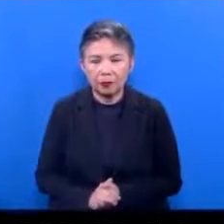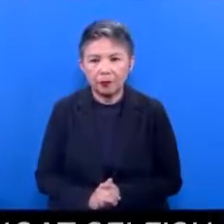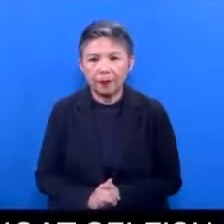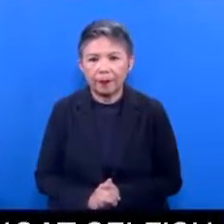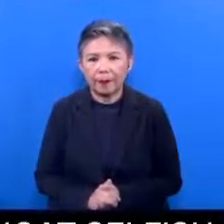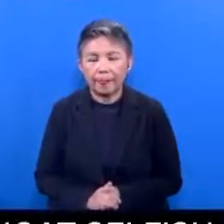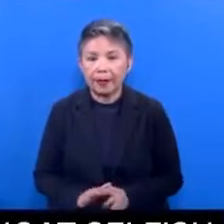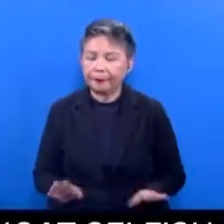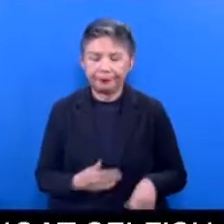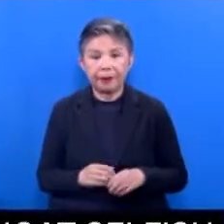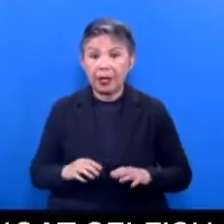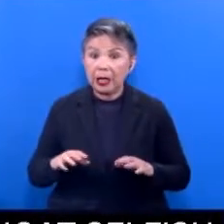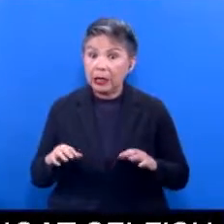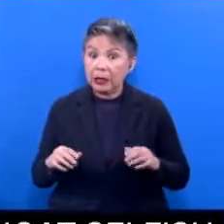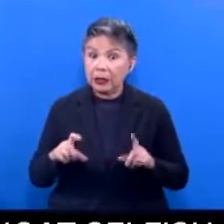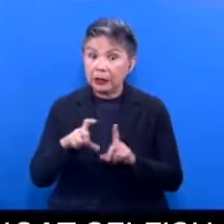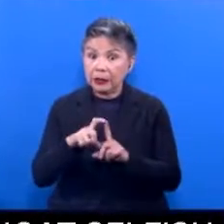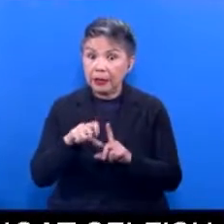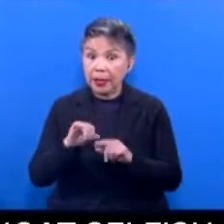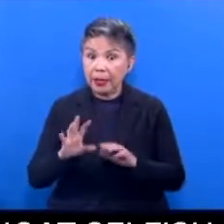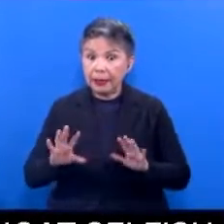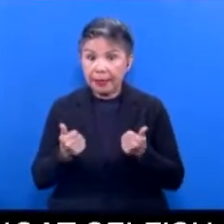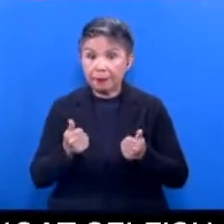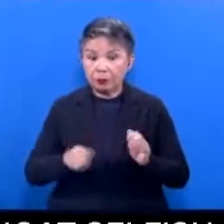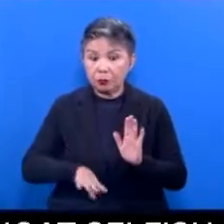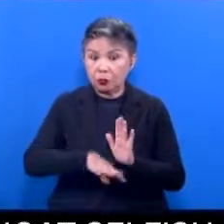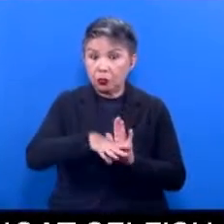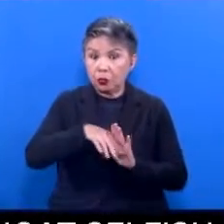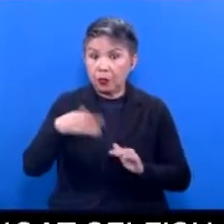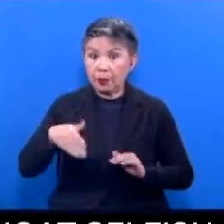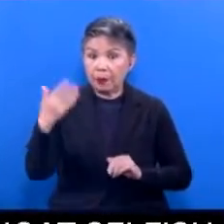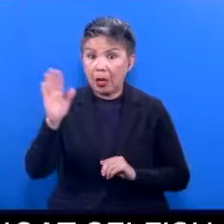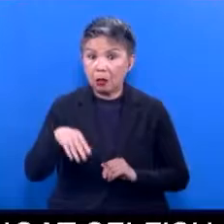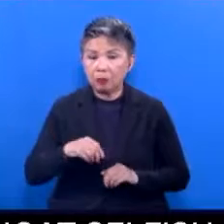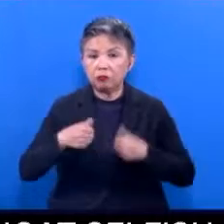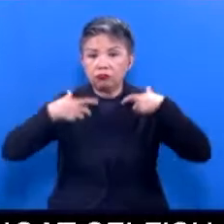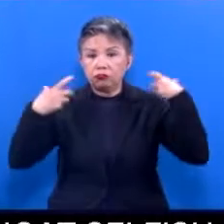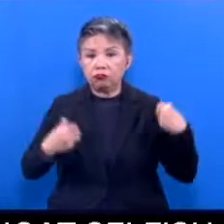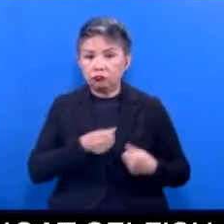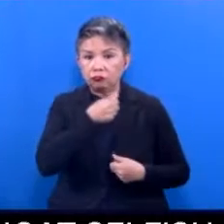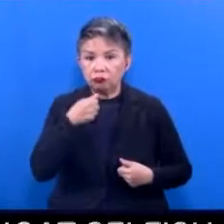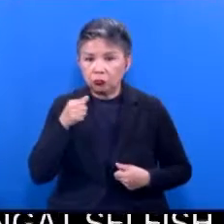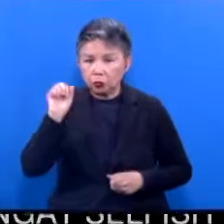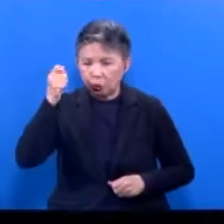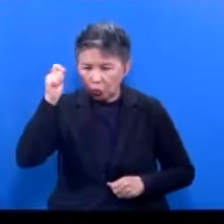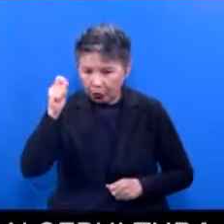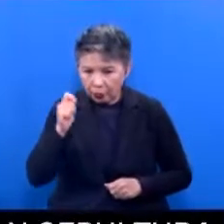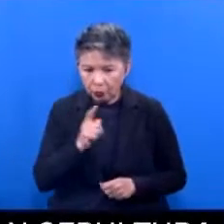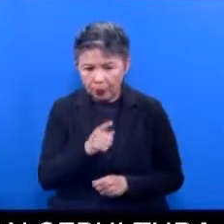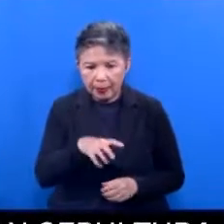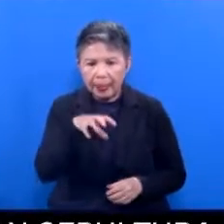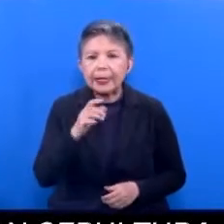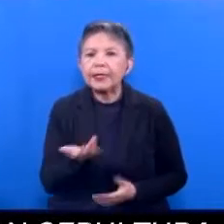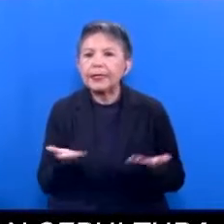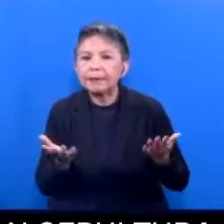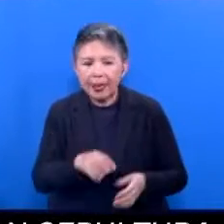Siapkah Jakarta menghadapi musibah banjir tahunan? Gubernur DKI Jakarta Anies Baswedan mengatakan sulit untuk menentukan titik